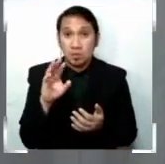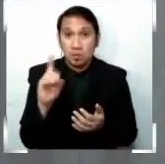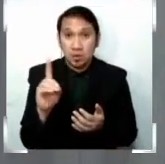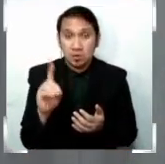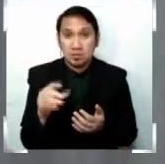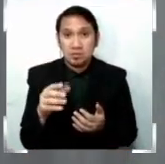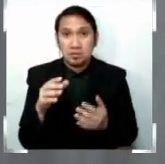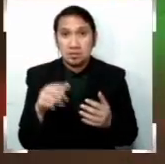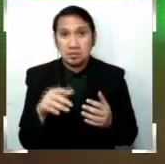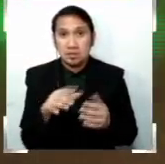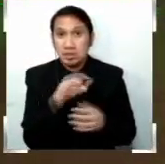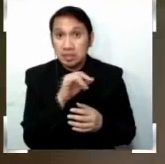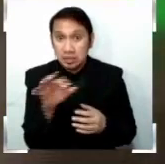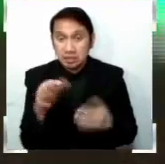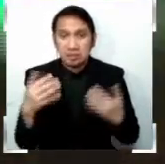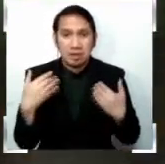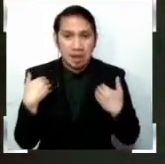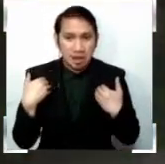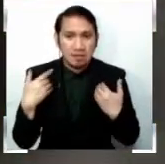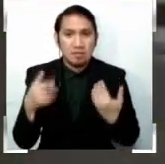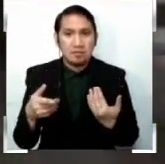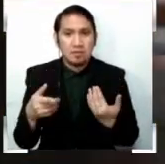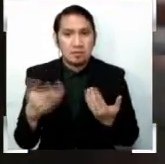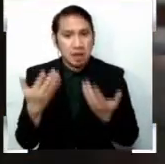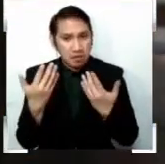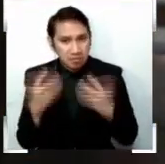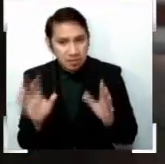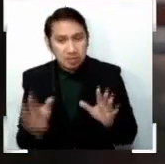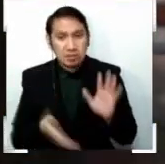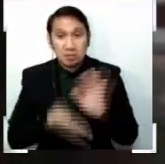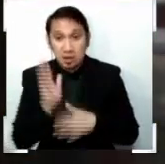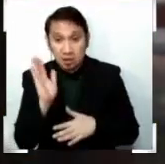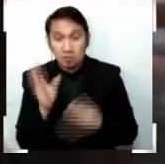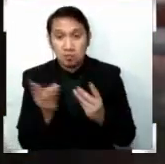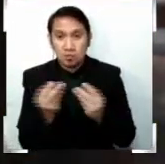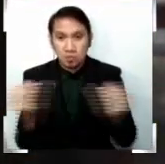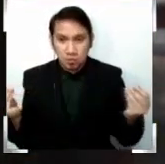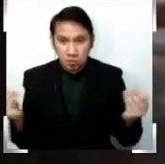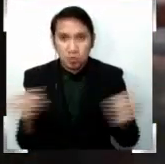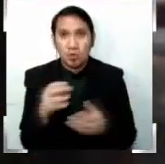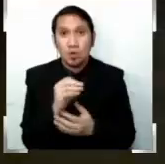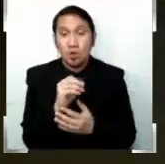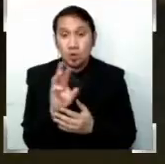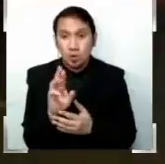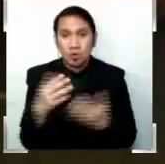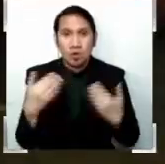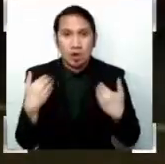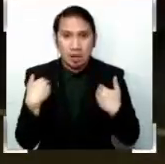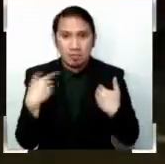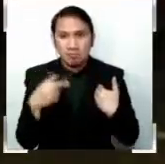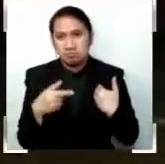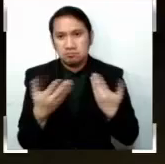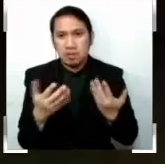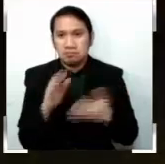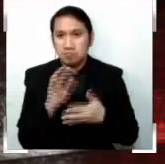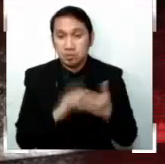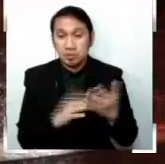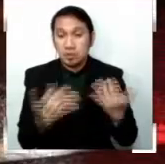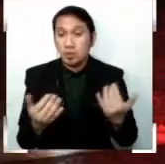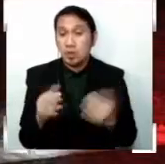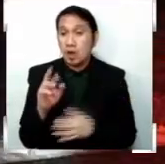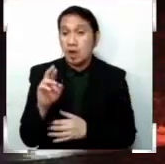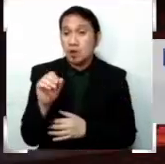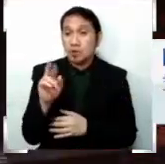pag nakapag-discharge kami ng recovery or yun nga yung pag may na-demise. Sa Rosario Maclang General